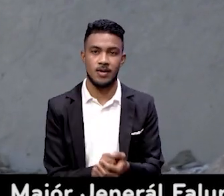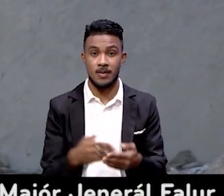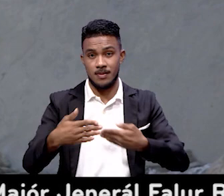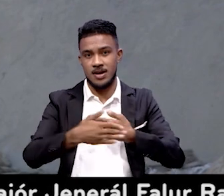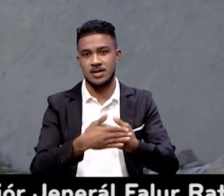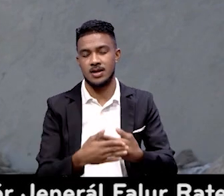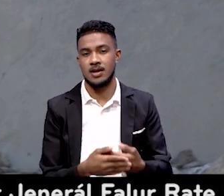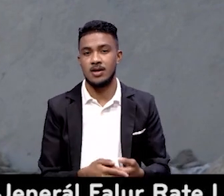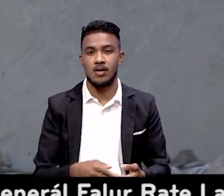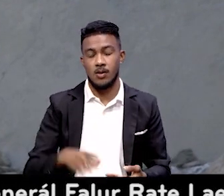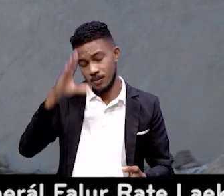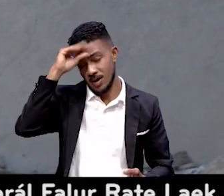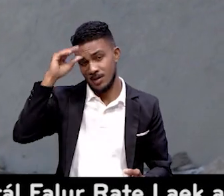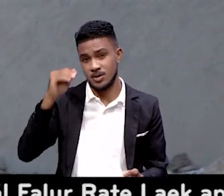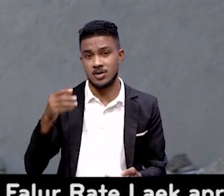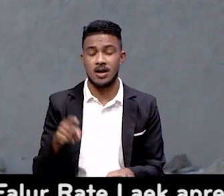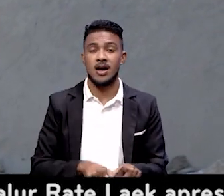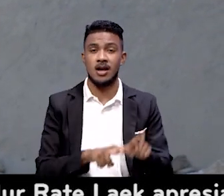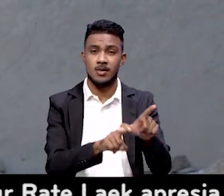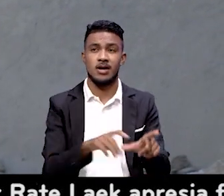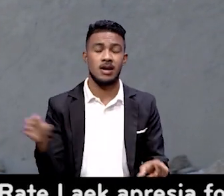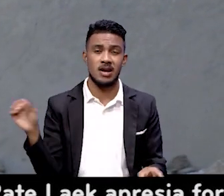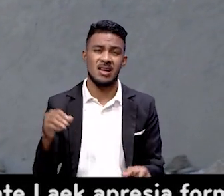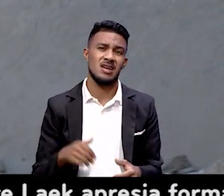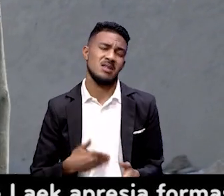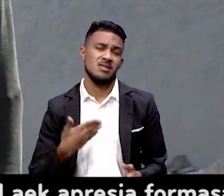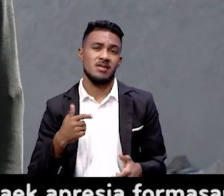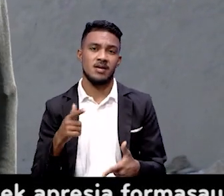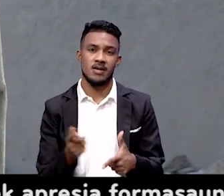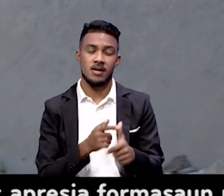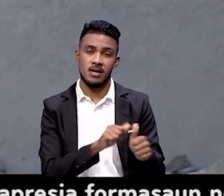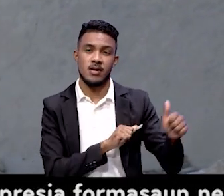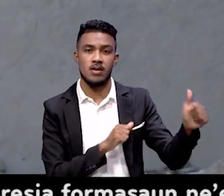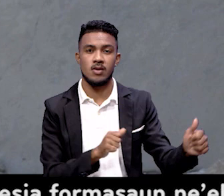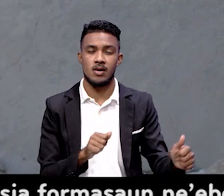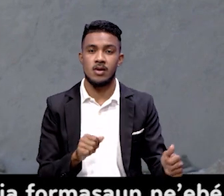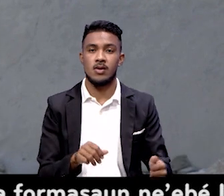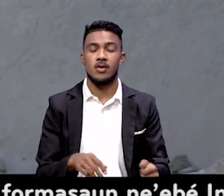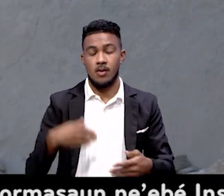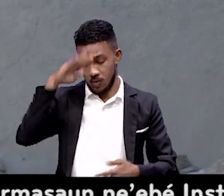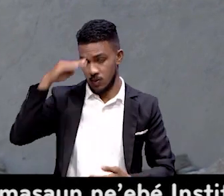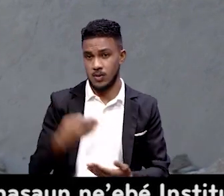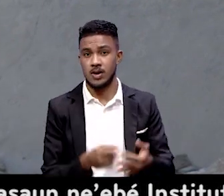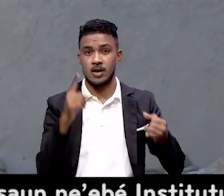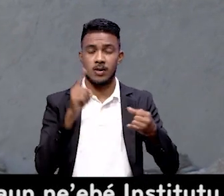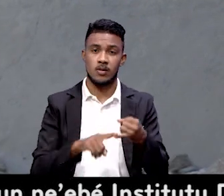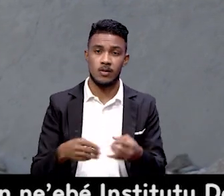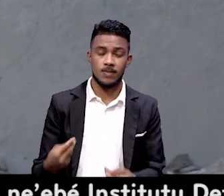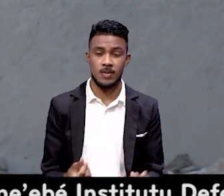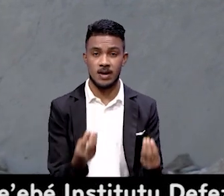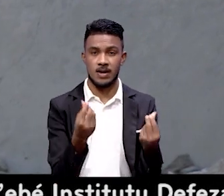mana mah halai kemen. Oh laki-laki orang angan ini dah ikut nuhin sineran he nak halai sama obe. Ama ama.